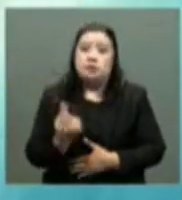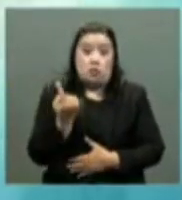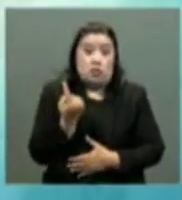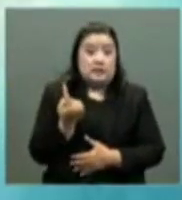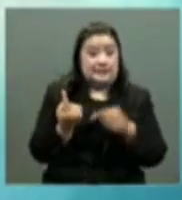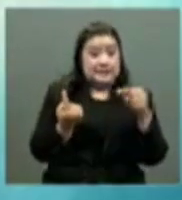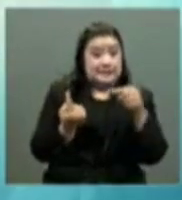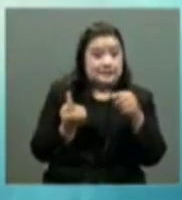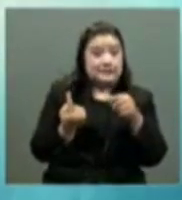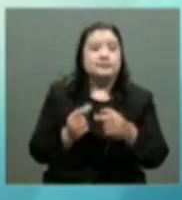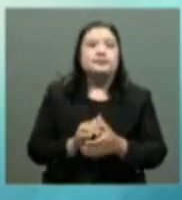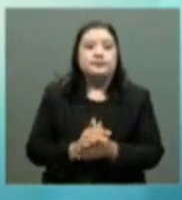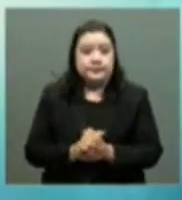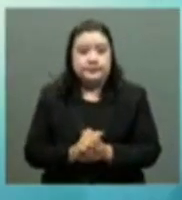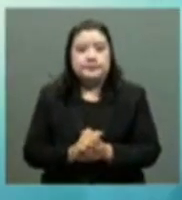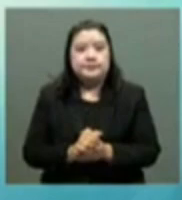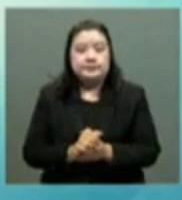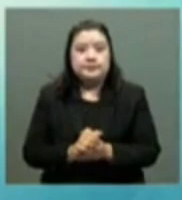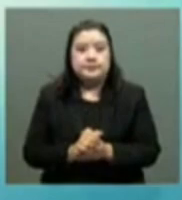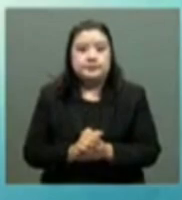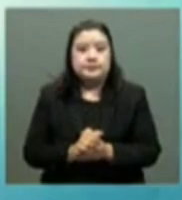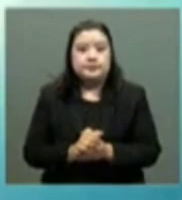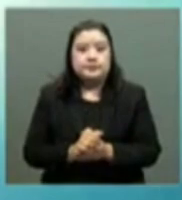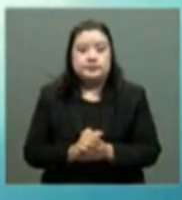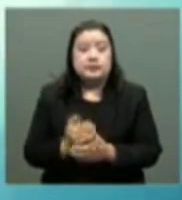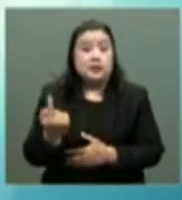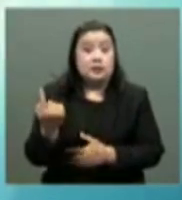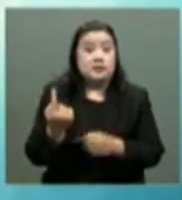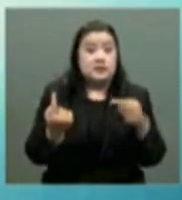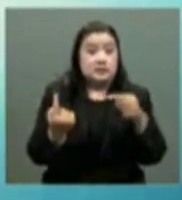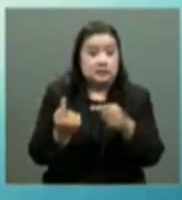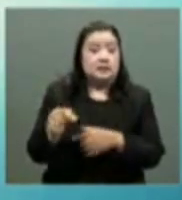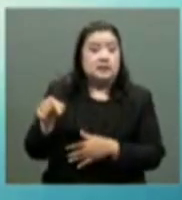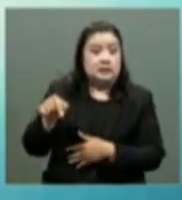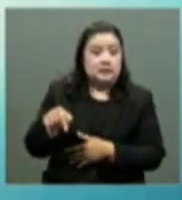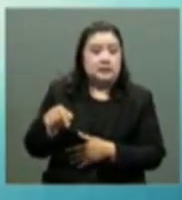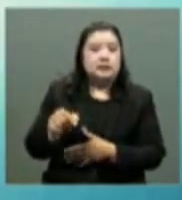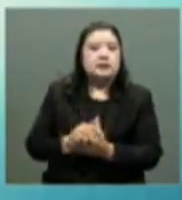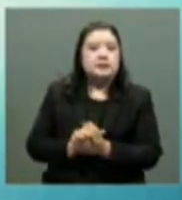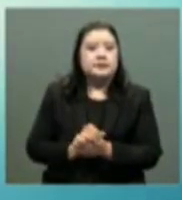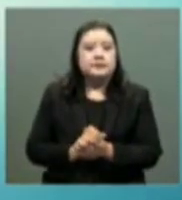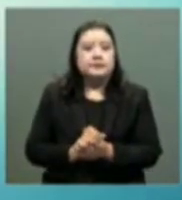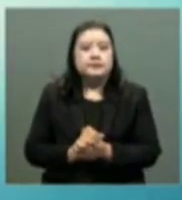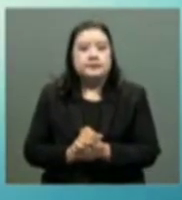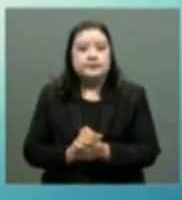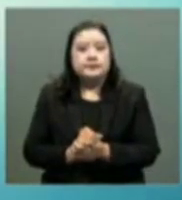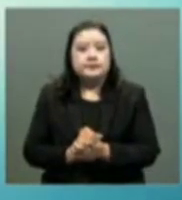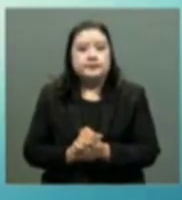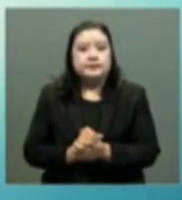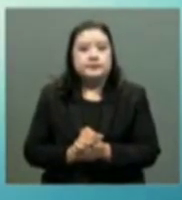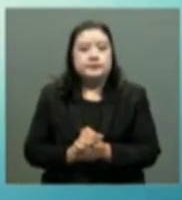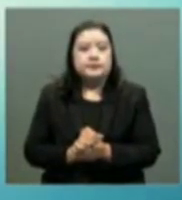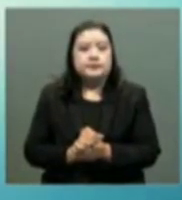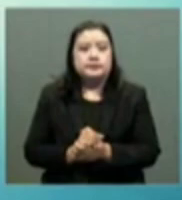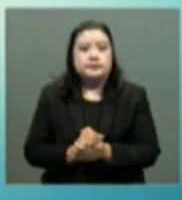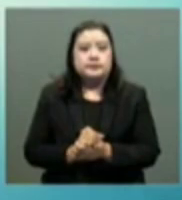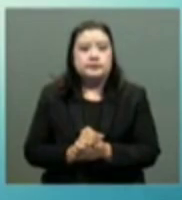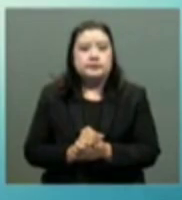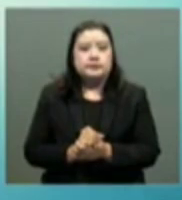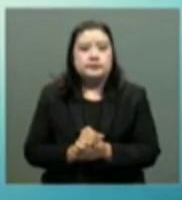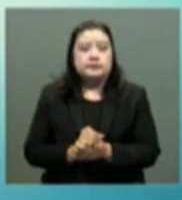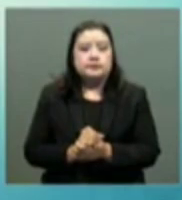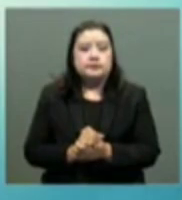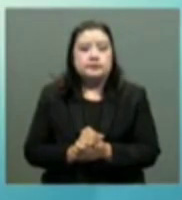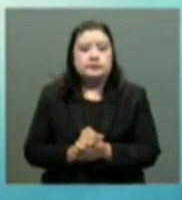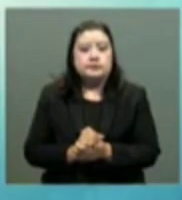คือว่าในกลุ่มที่บอกว่าเป็น state quarantine เนี่ยอันนี้กลับมา